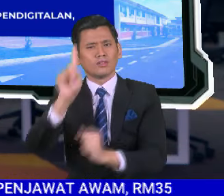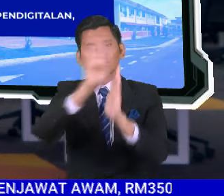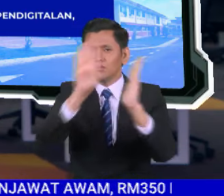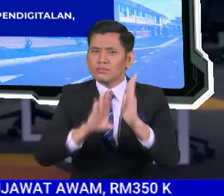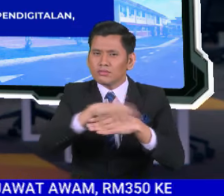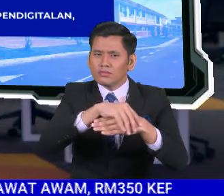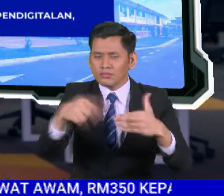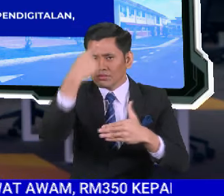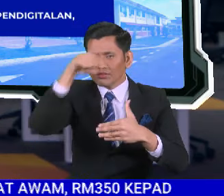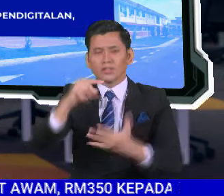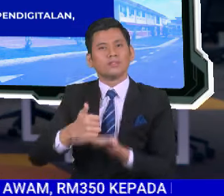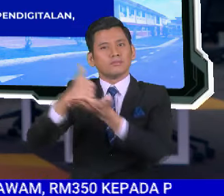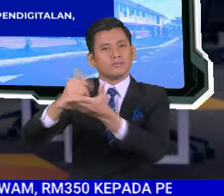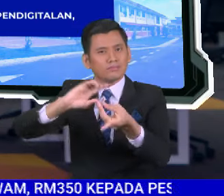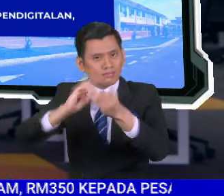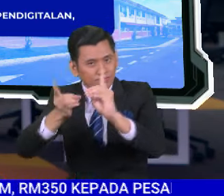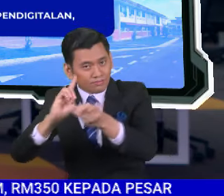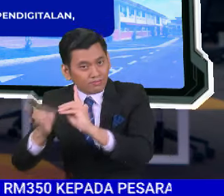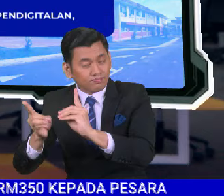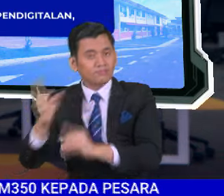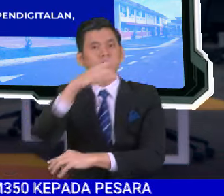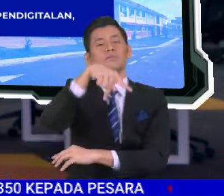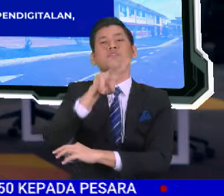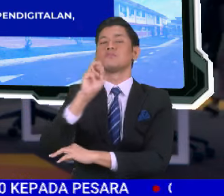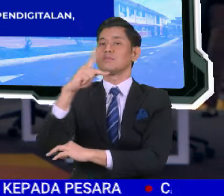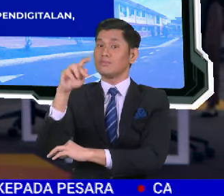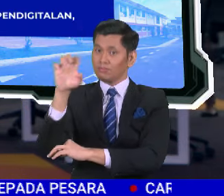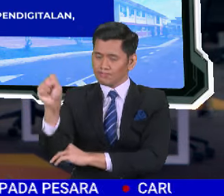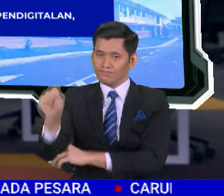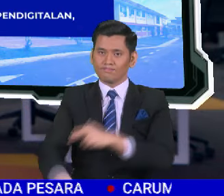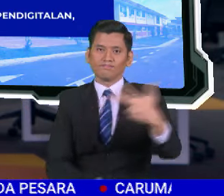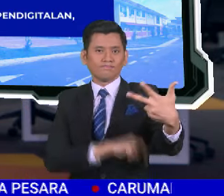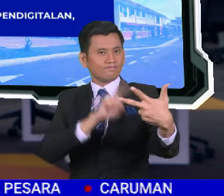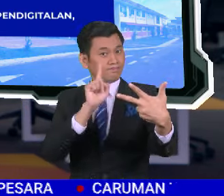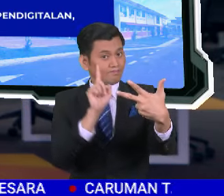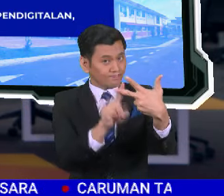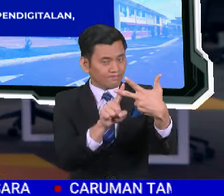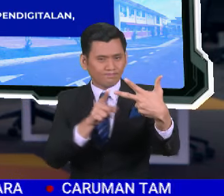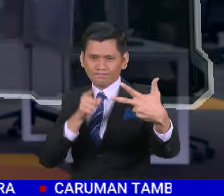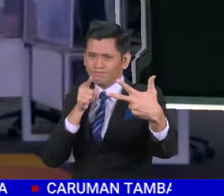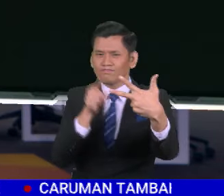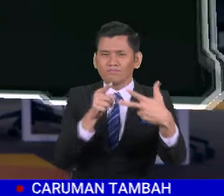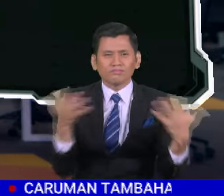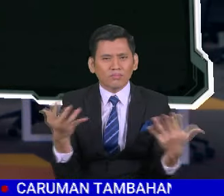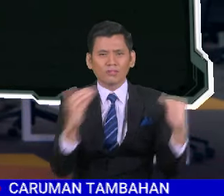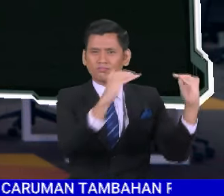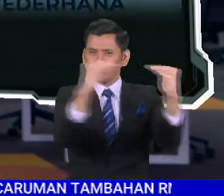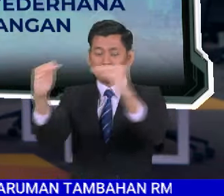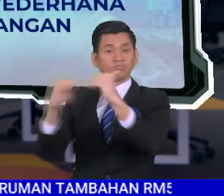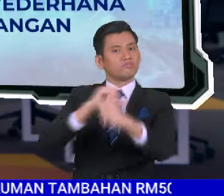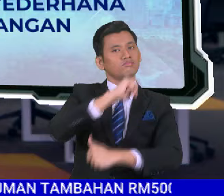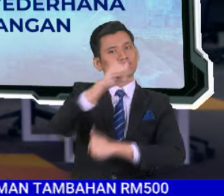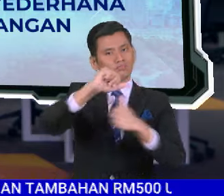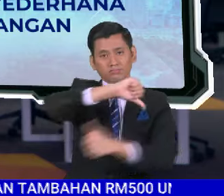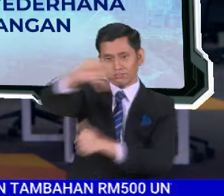bantu pendinginan dan otomasi pmgs seterusnya tekad yang ketiga keadilannya sosial